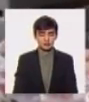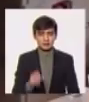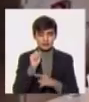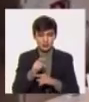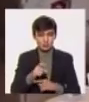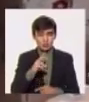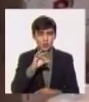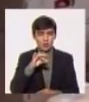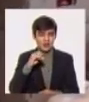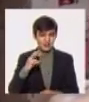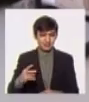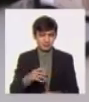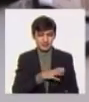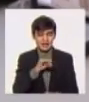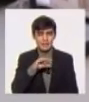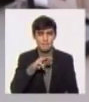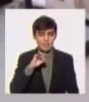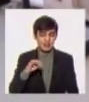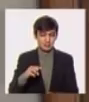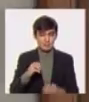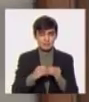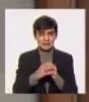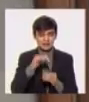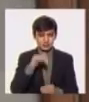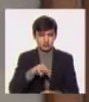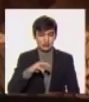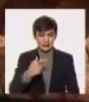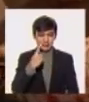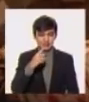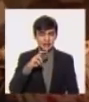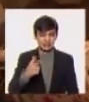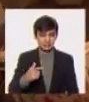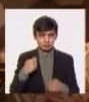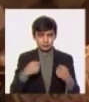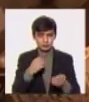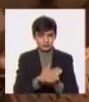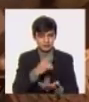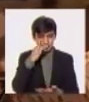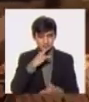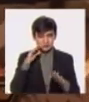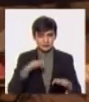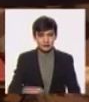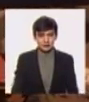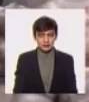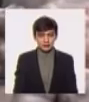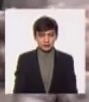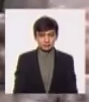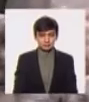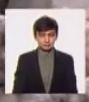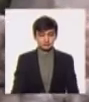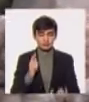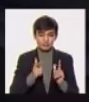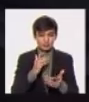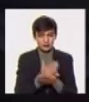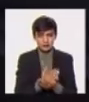Золотой корень. Имбирь продают в Казахстане по 15 тысяч тенге за килограмм. Они дают такую цену, да? Да, да.